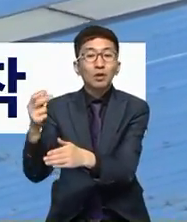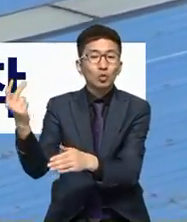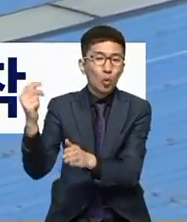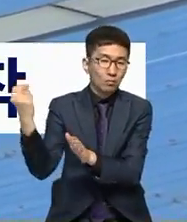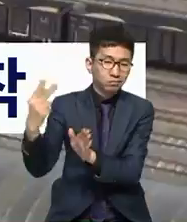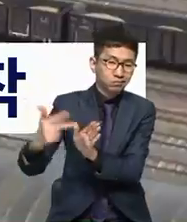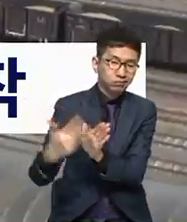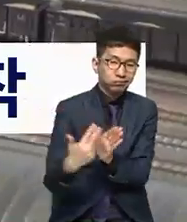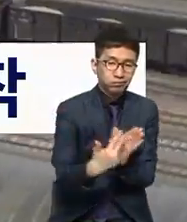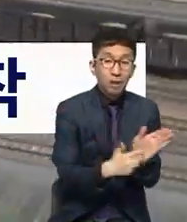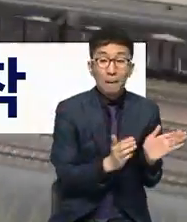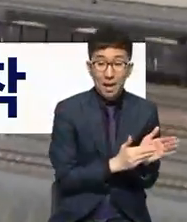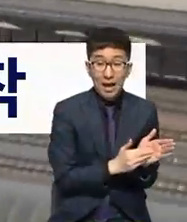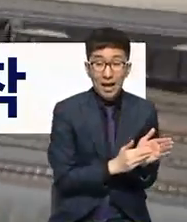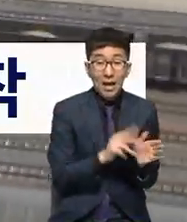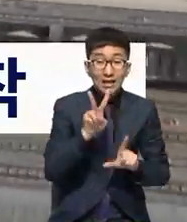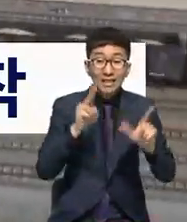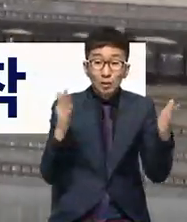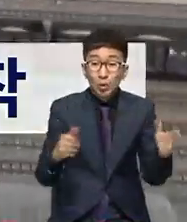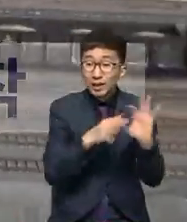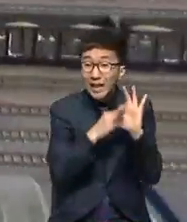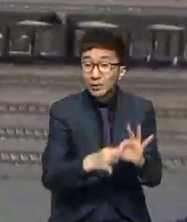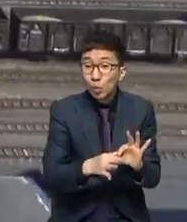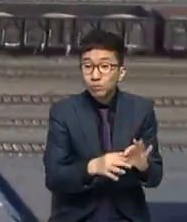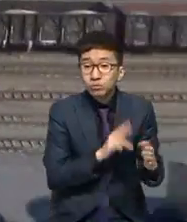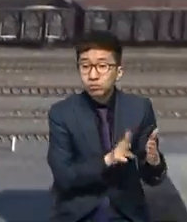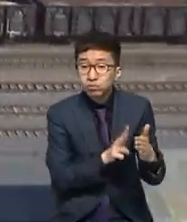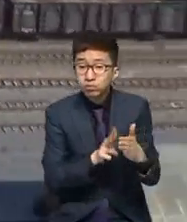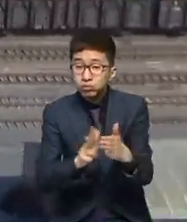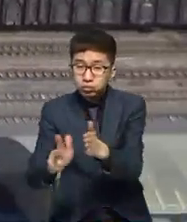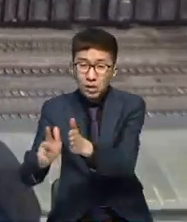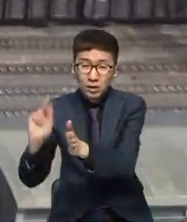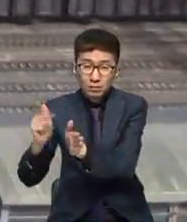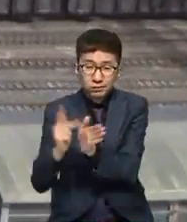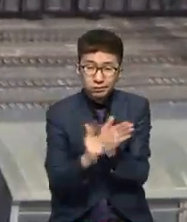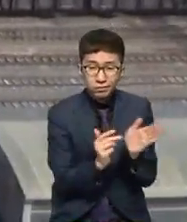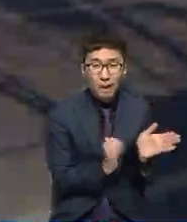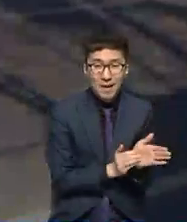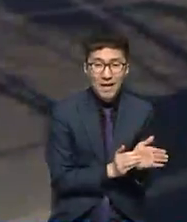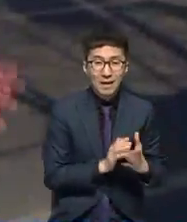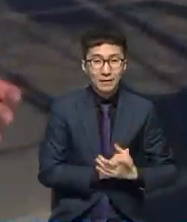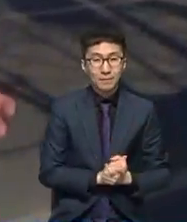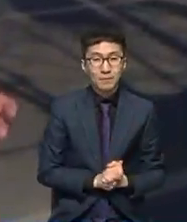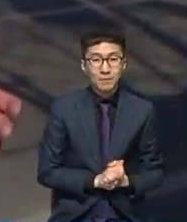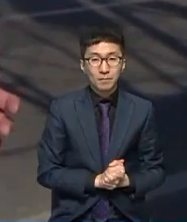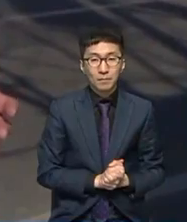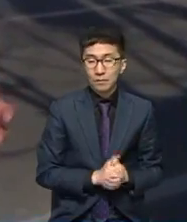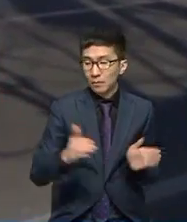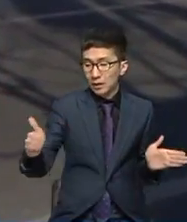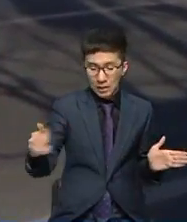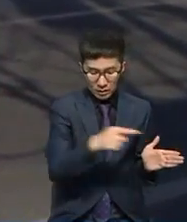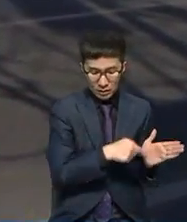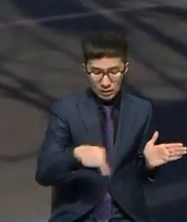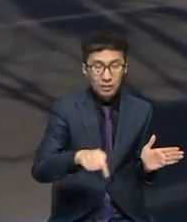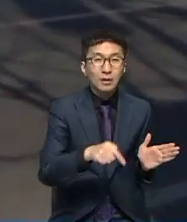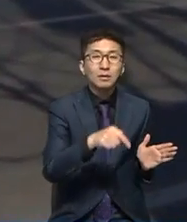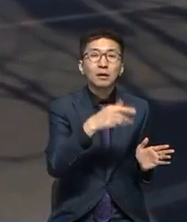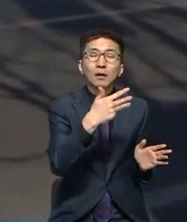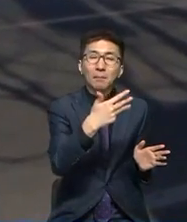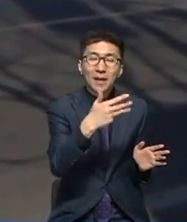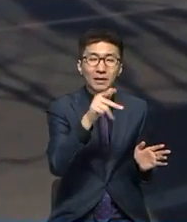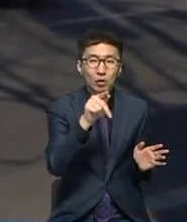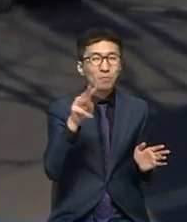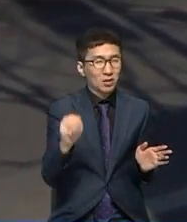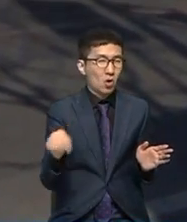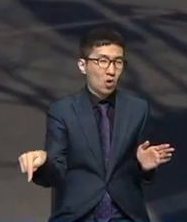들어왔습니다. 이틀 연속 북한 열차가 단둥에 도착한 겁니다. 단둥역에서 8km 정도 떨어진 이곳